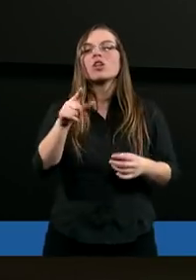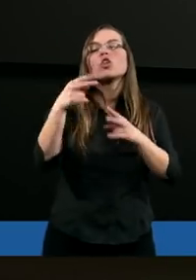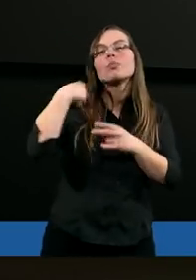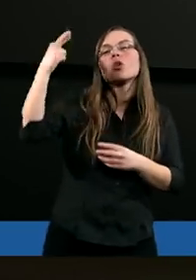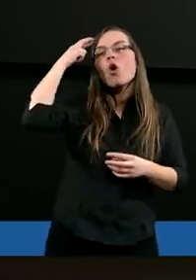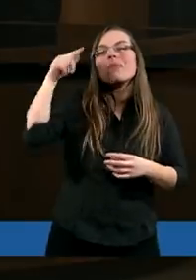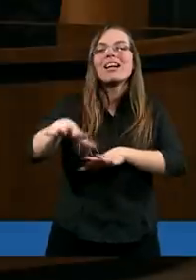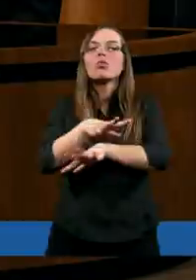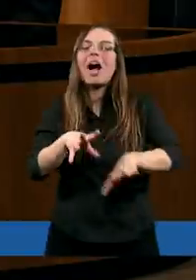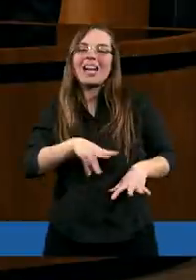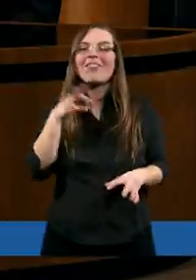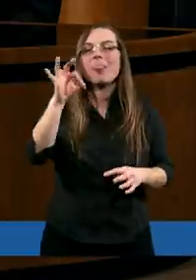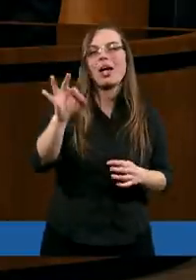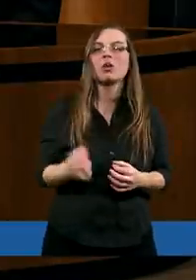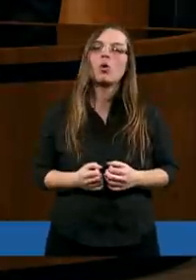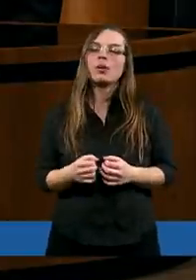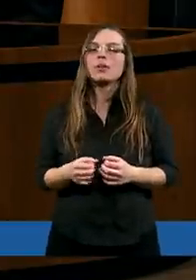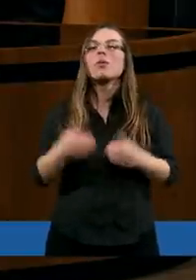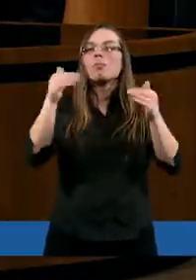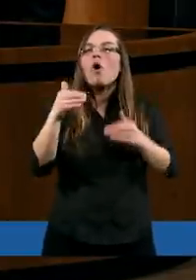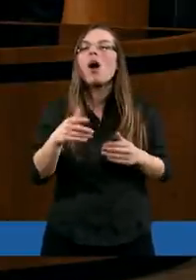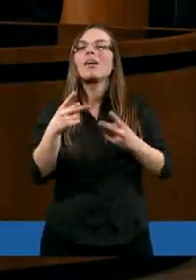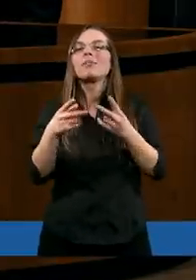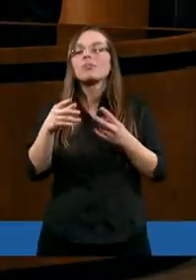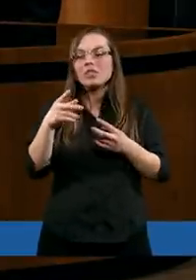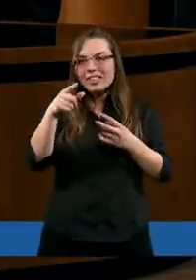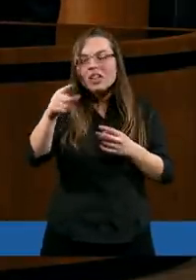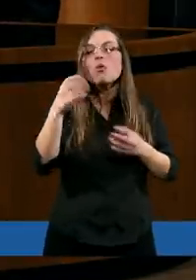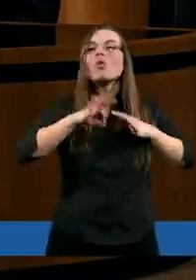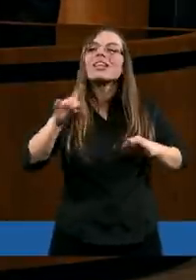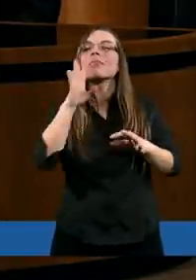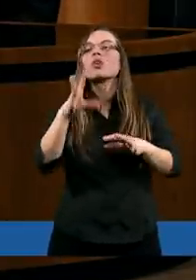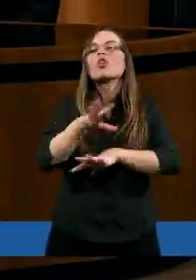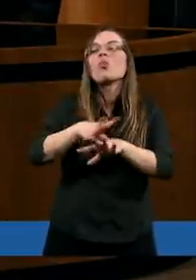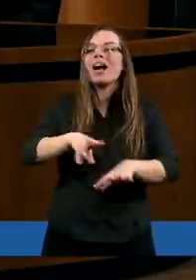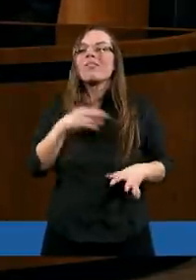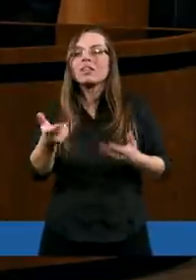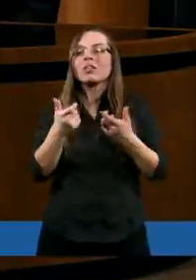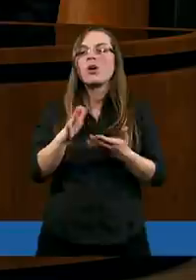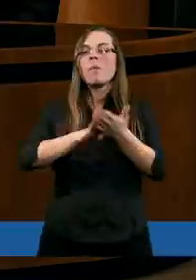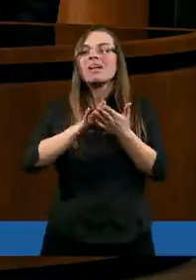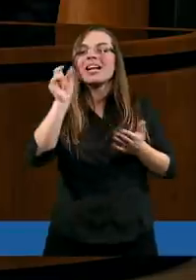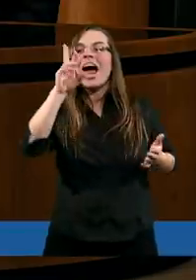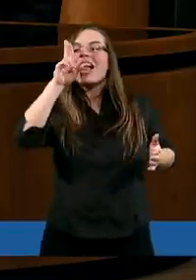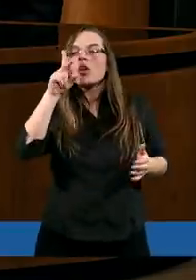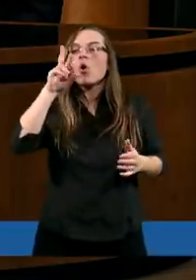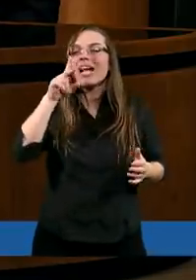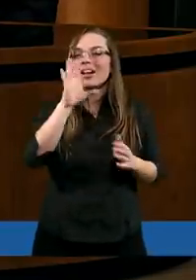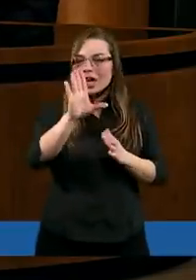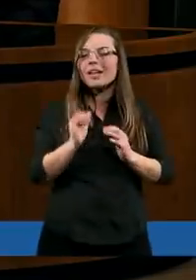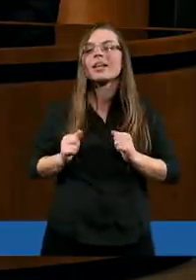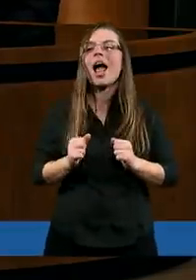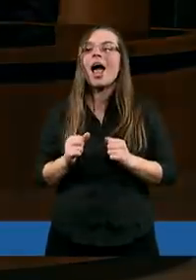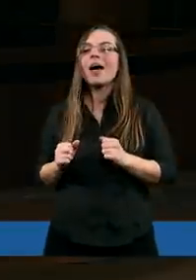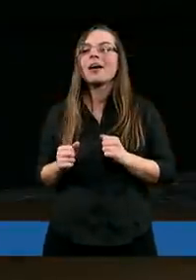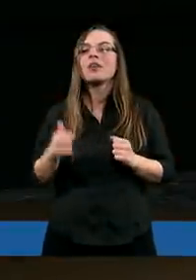Ducha Świętego. Czy mogę uzyskać więcej tego Ducha Świętego? Przepraszam za skojarzenie. No